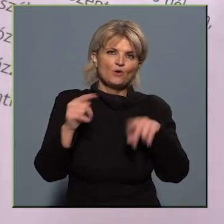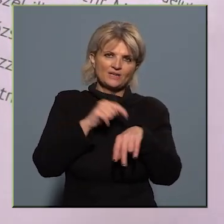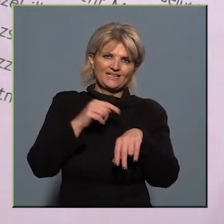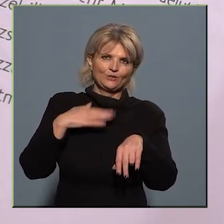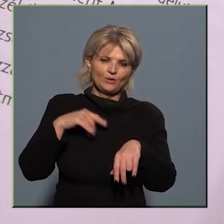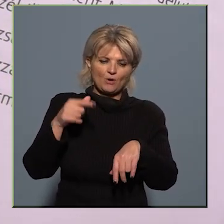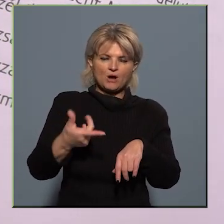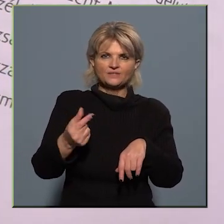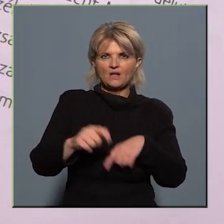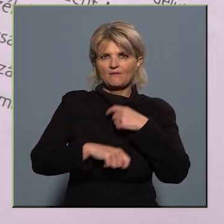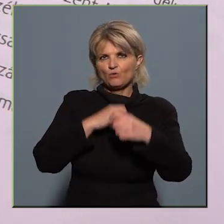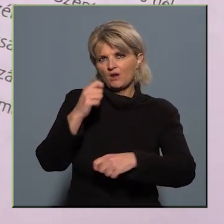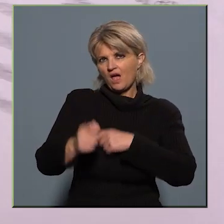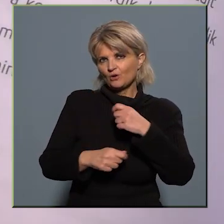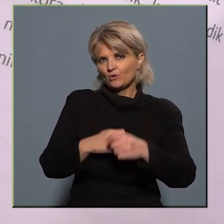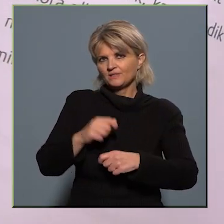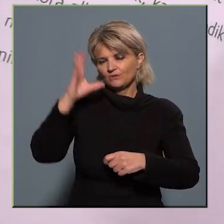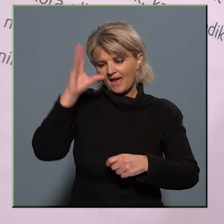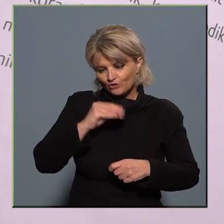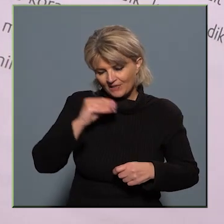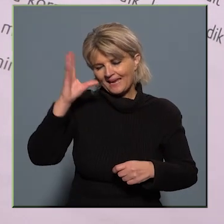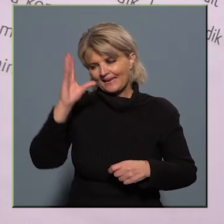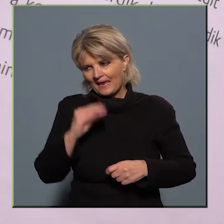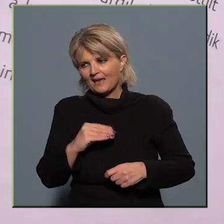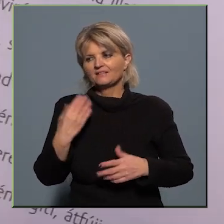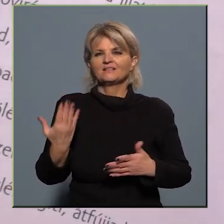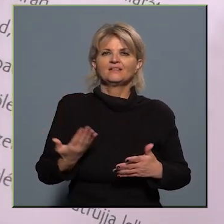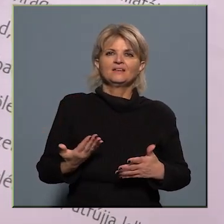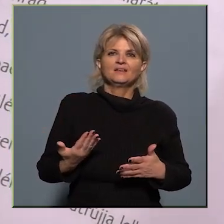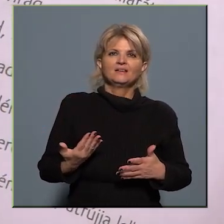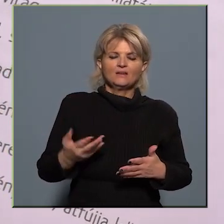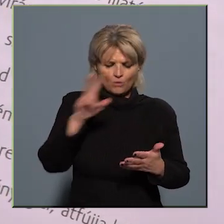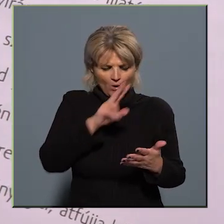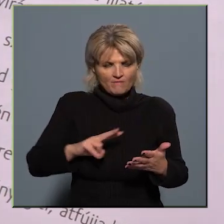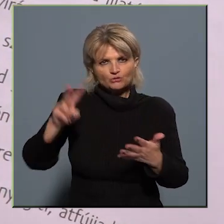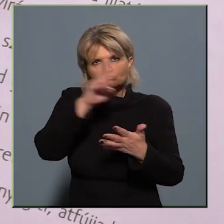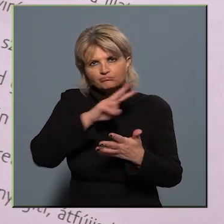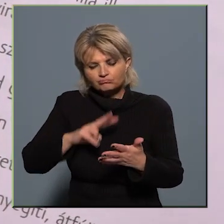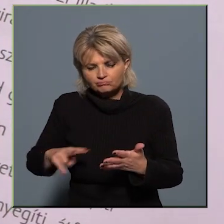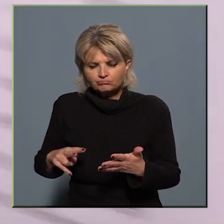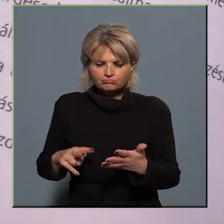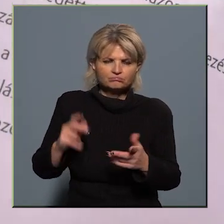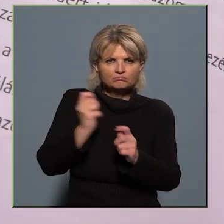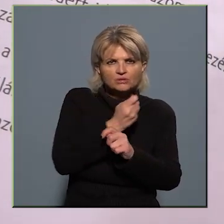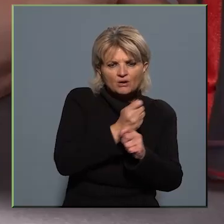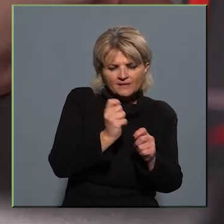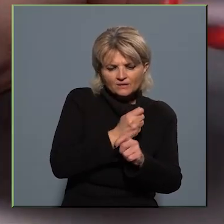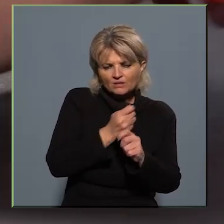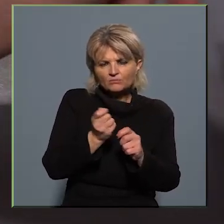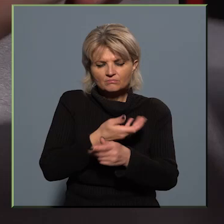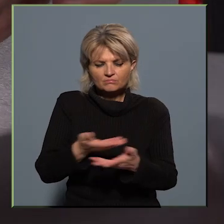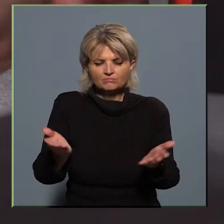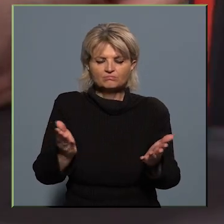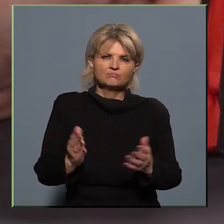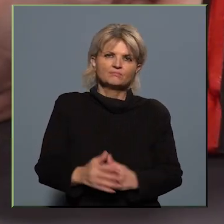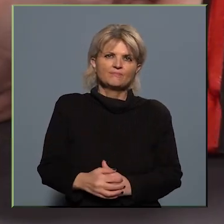azzal foglalkozni, hogy akkor esténként ezeket visszaolvassam, kicsit kántáljam, dolgozzak